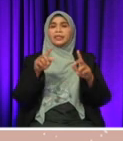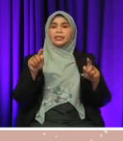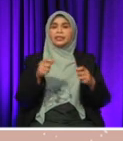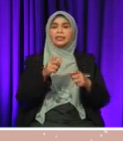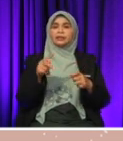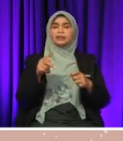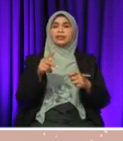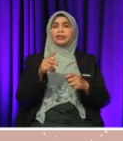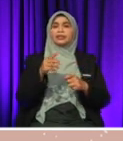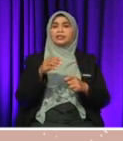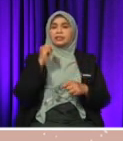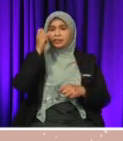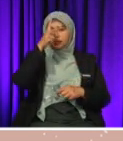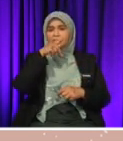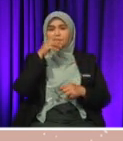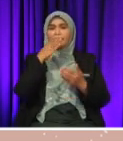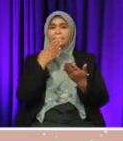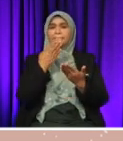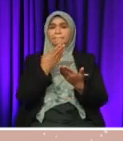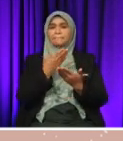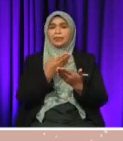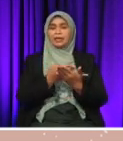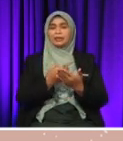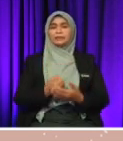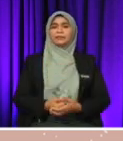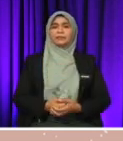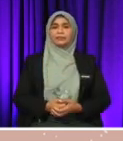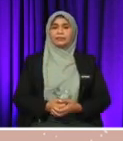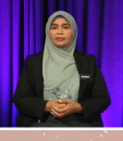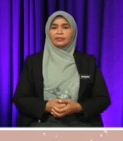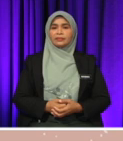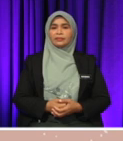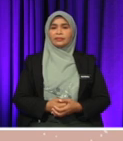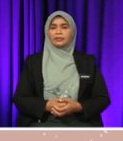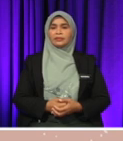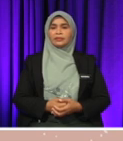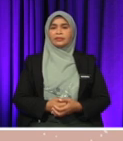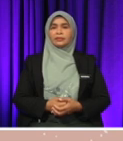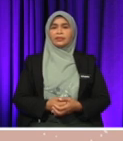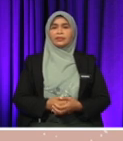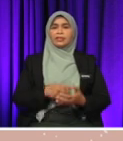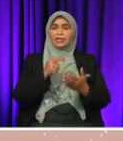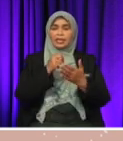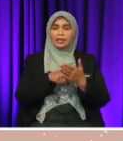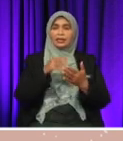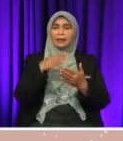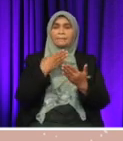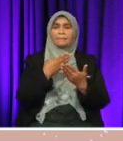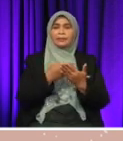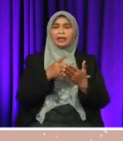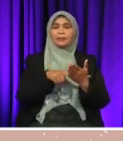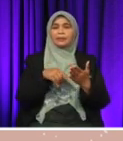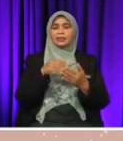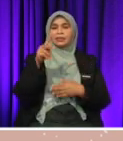perlakuan baik benda yang baik bila kita tentang kritikan Sanjungan nilai nilai itu adalah nilai yang baik jadi